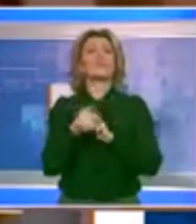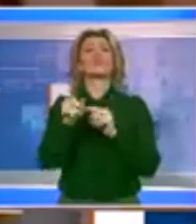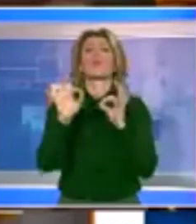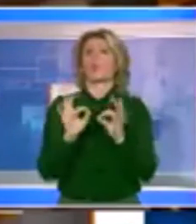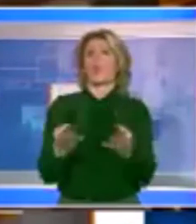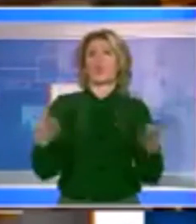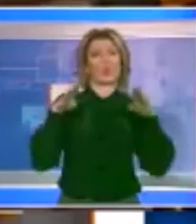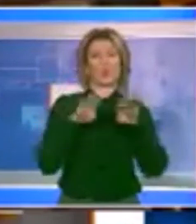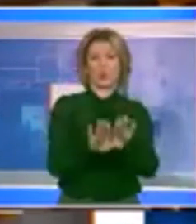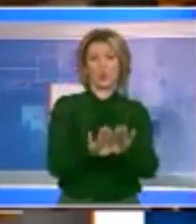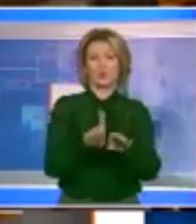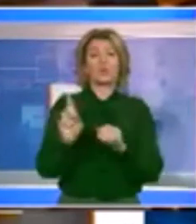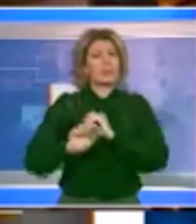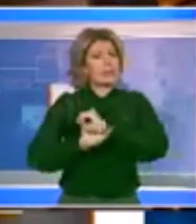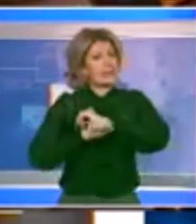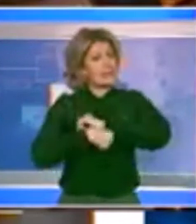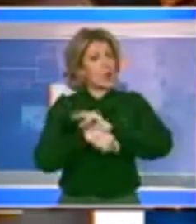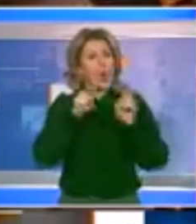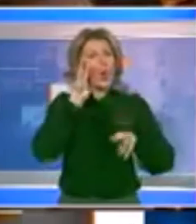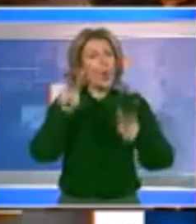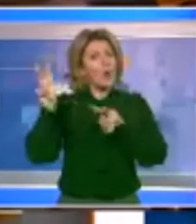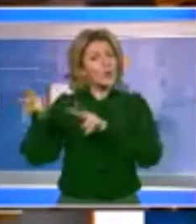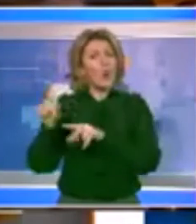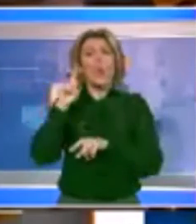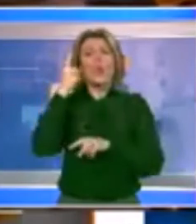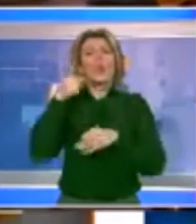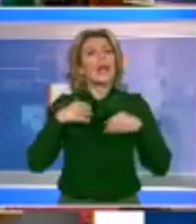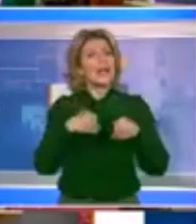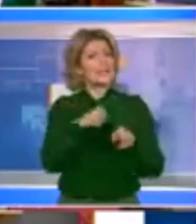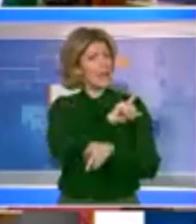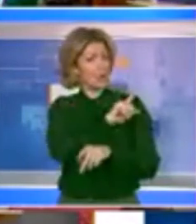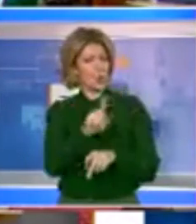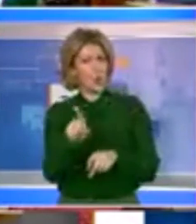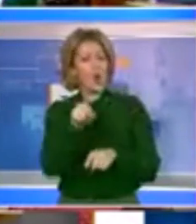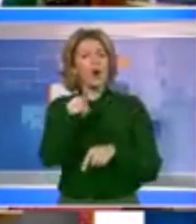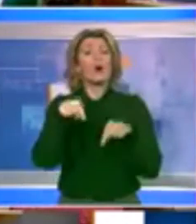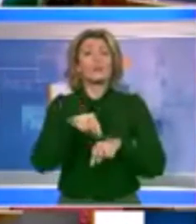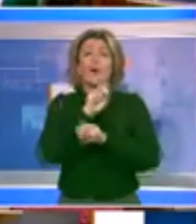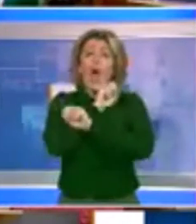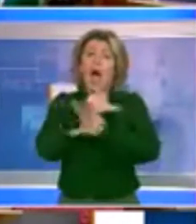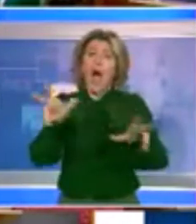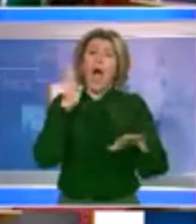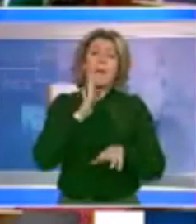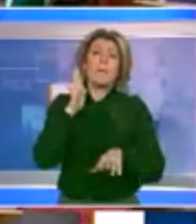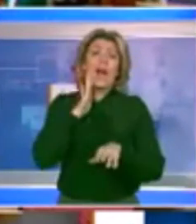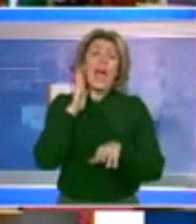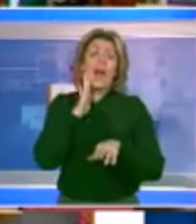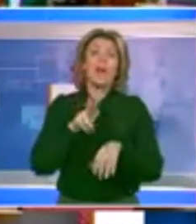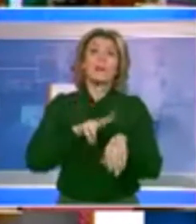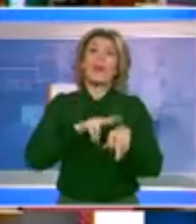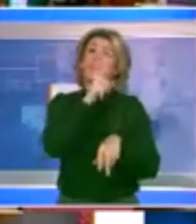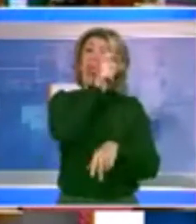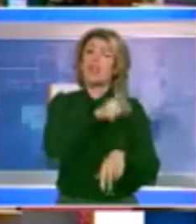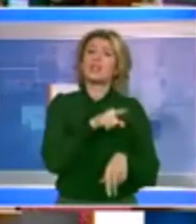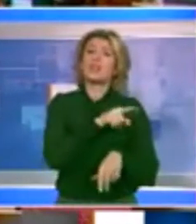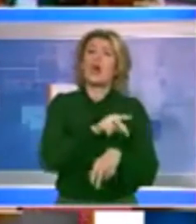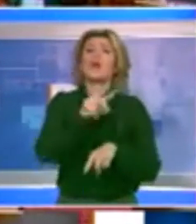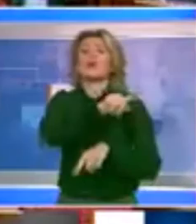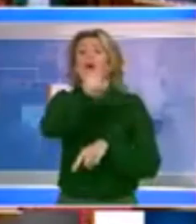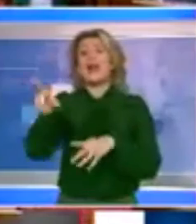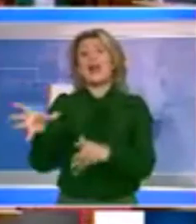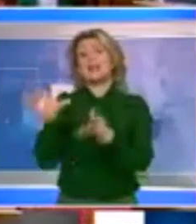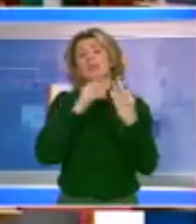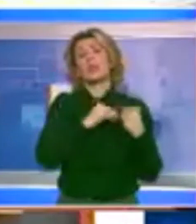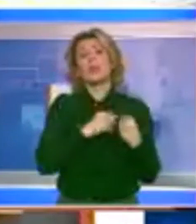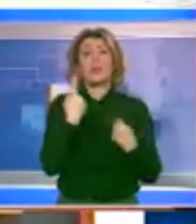la stretta sui controlli non è però l'unica strada da praticare di qui l'appello del prefetto al senso di responsabilità dei cittadini per